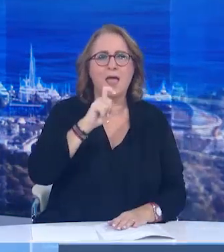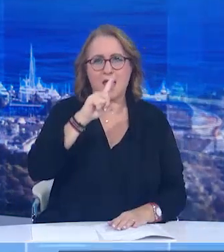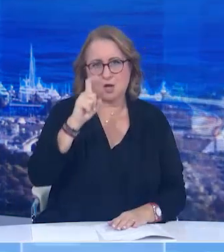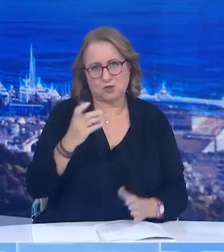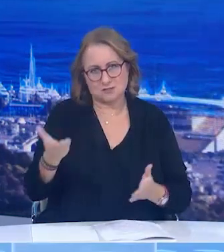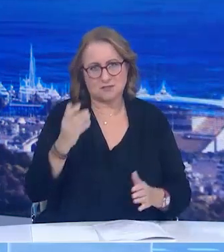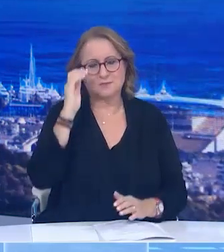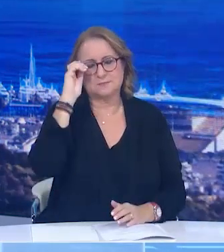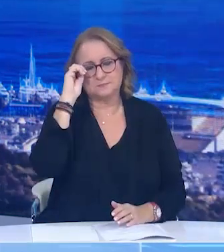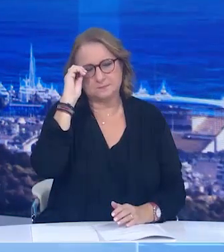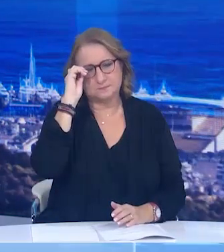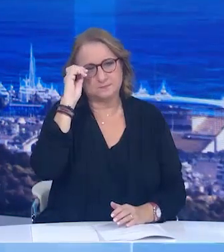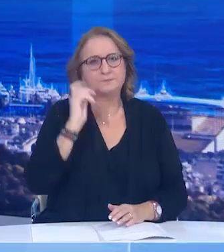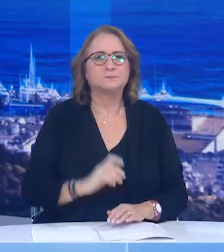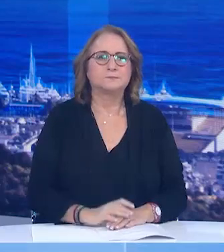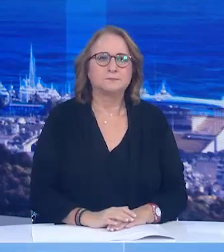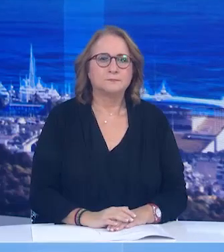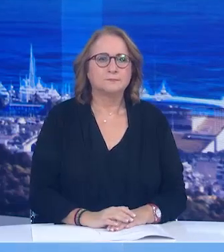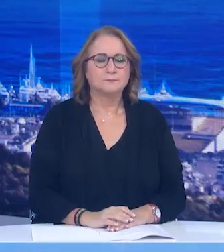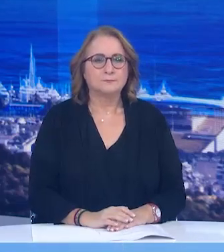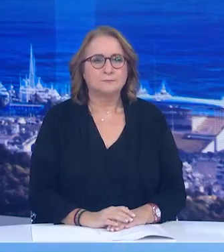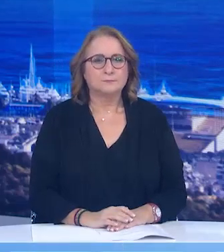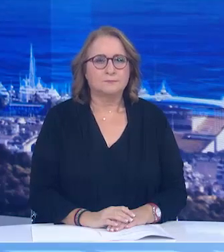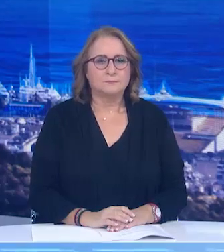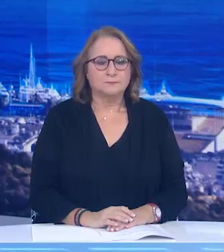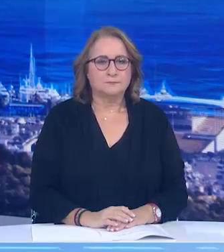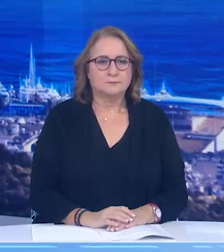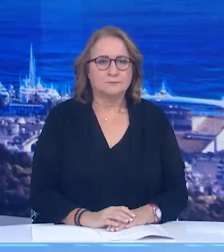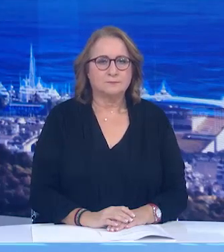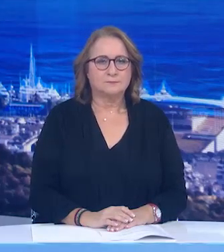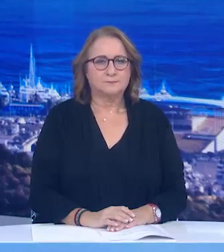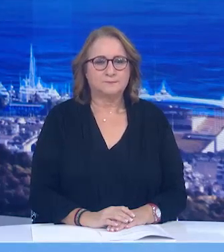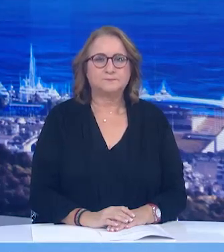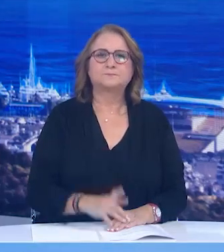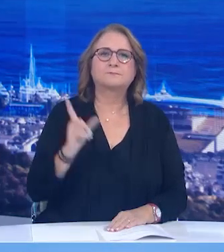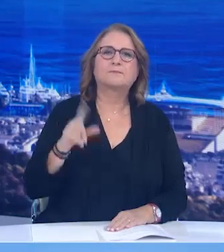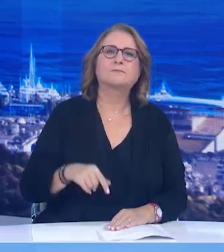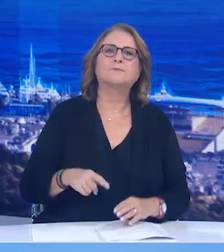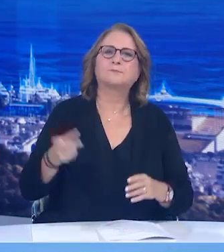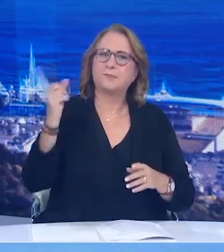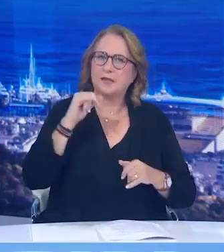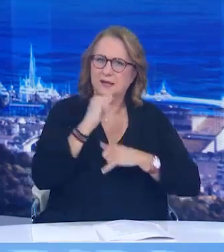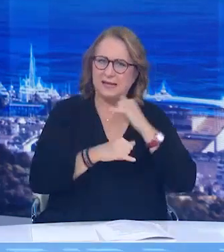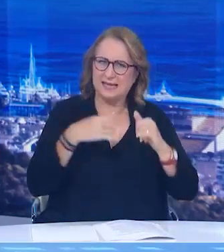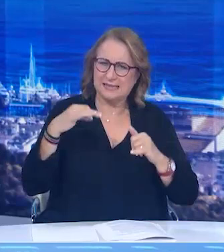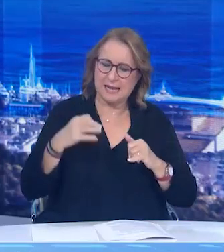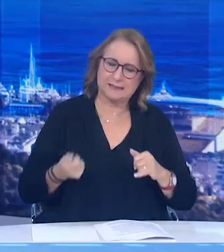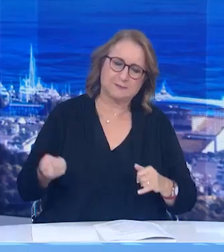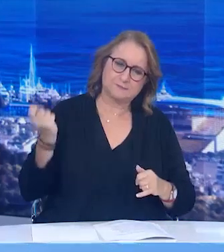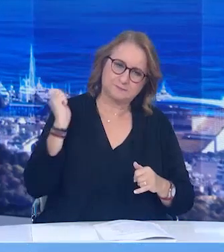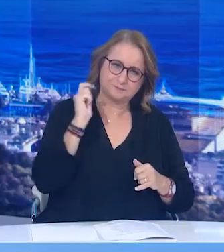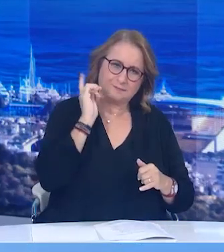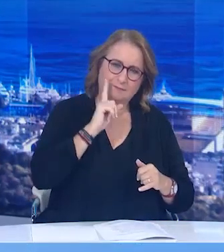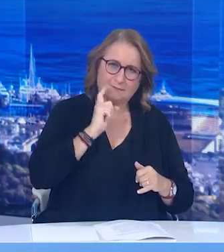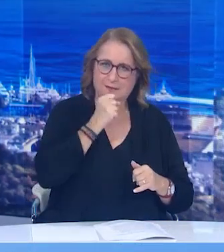πολύ κύριε Μαγιορκίνη. Να περάσουμε σε κάποιες ερωτήσεις. Η κυρία Βασιλική Αγκουρίδη από το News for Health και τα δικαιολογητικά.